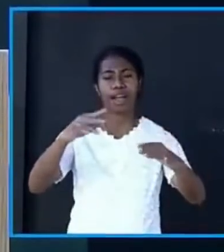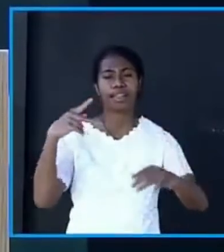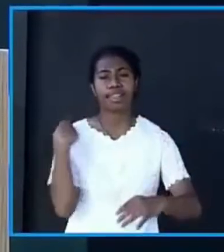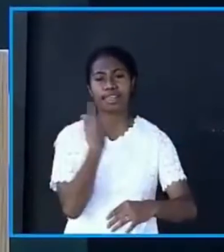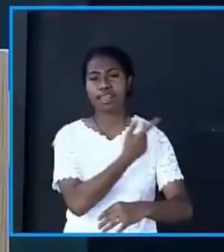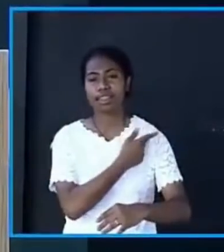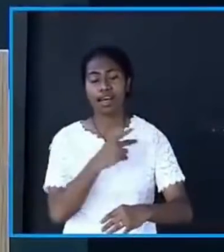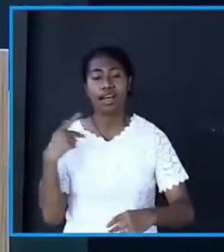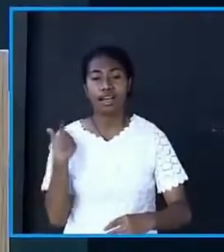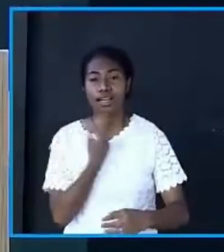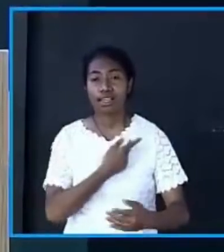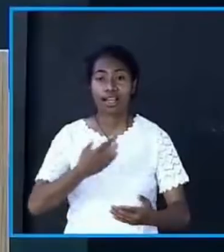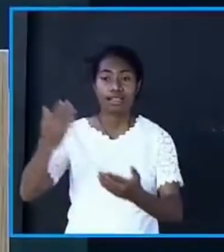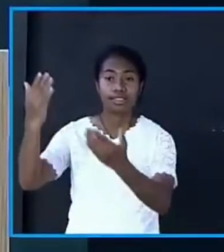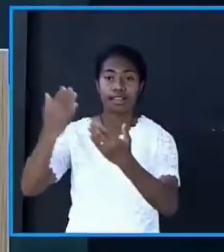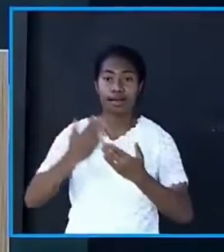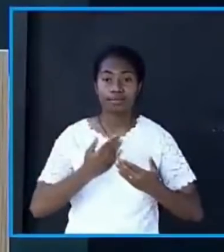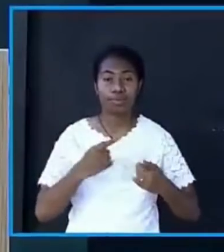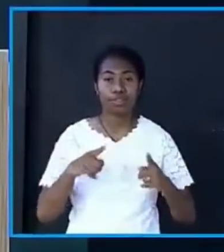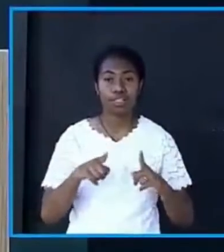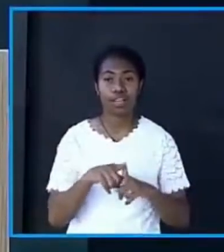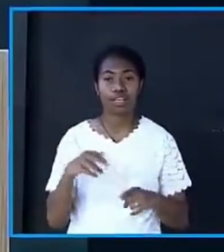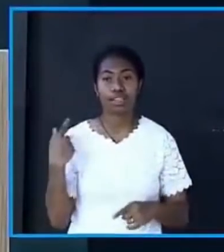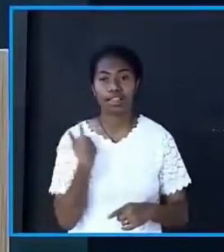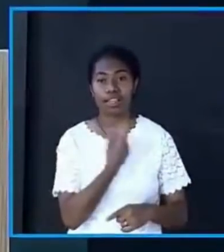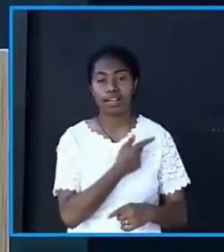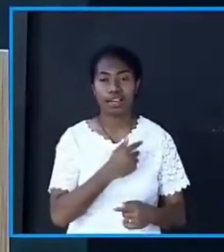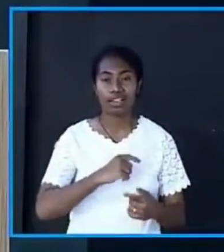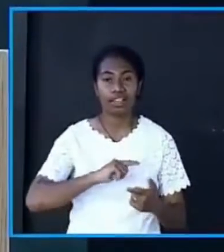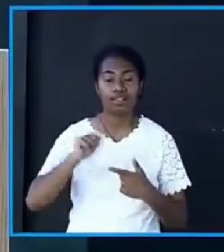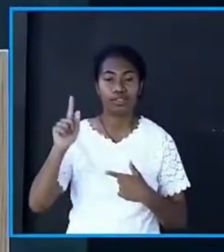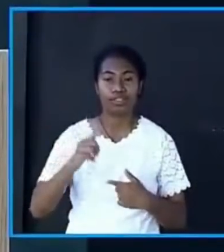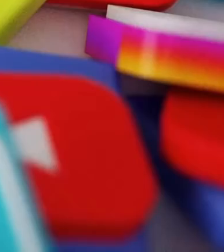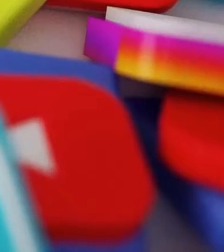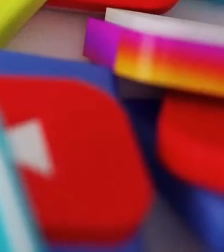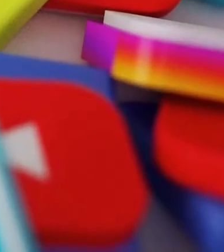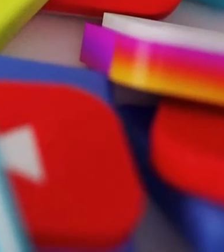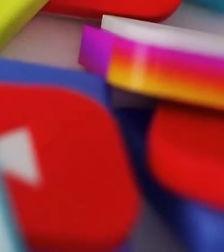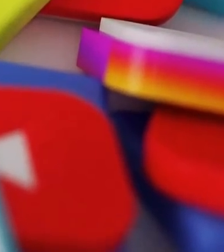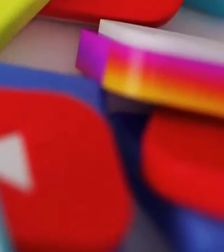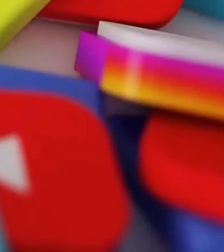kita sambung pada bab selanjutnya Amin